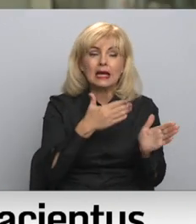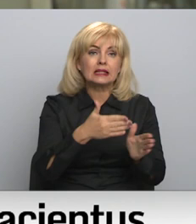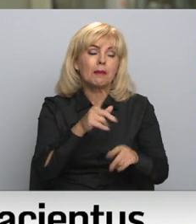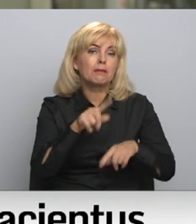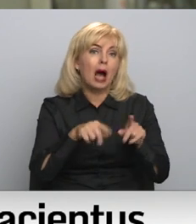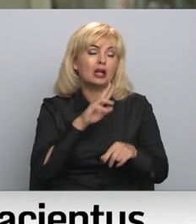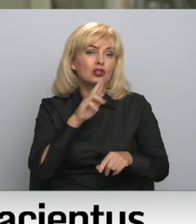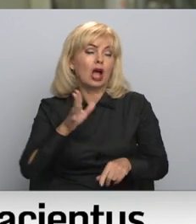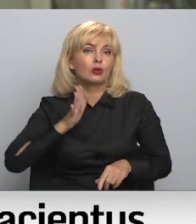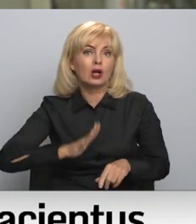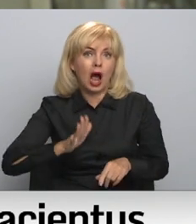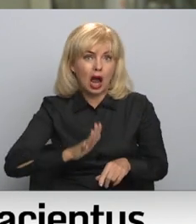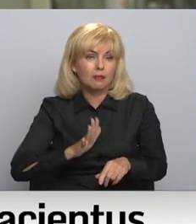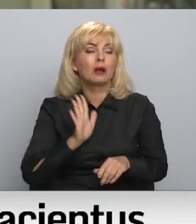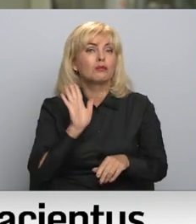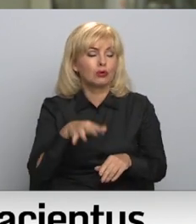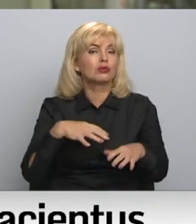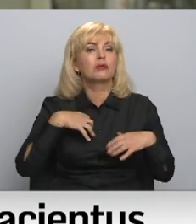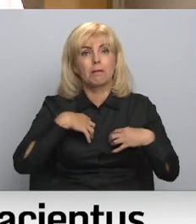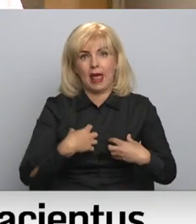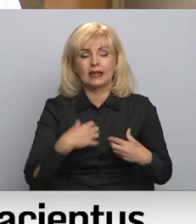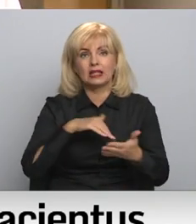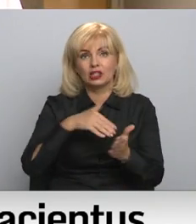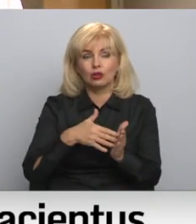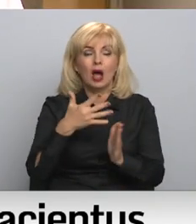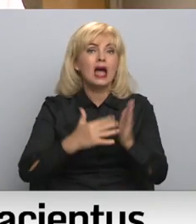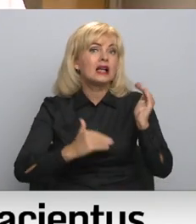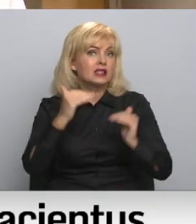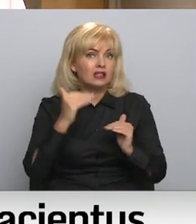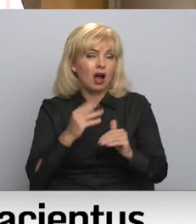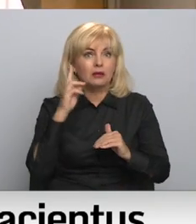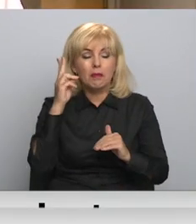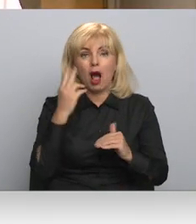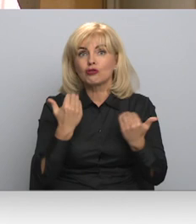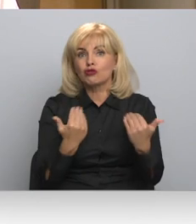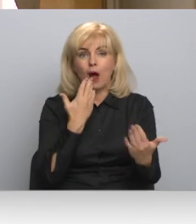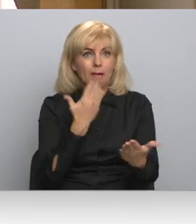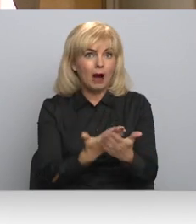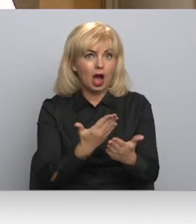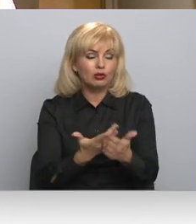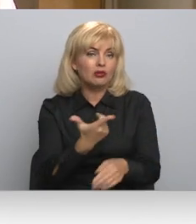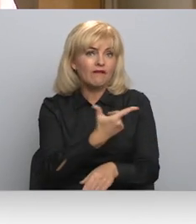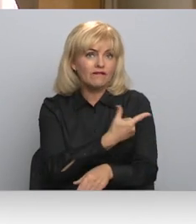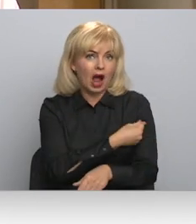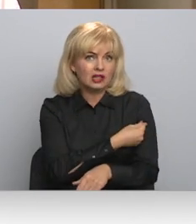nedēļu gaidāma dramatiska situācija. Statistika, kas pārliecino šodien parāda vakcinēto